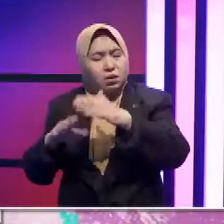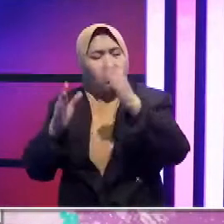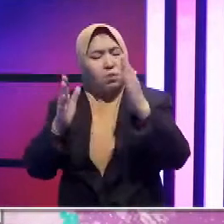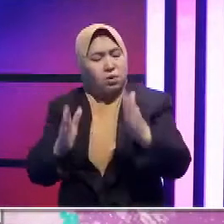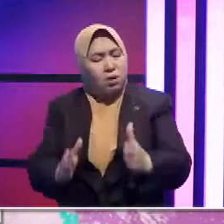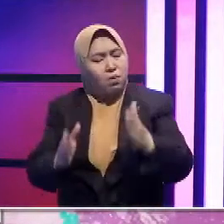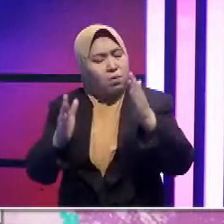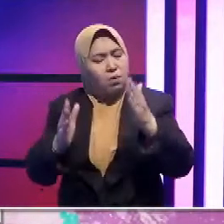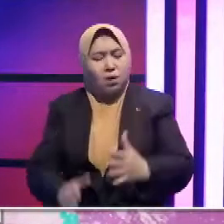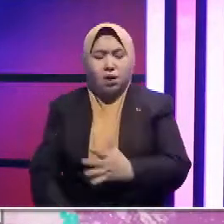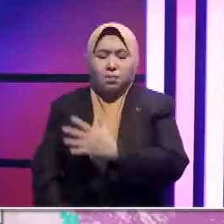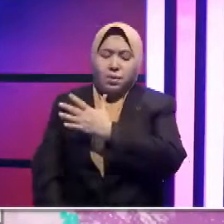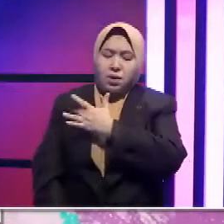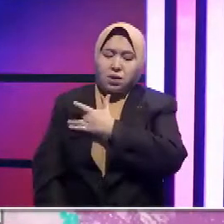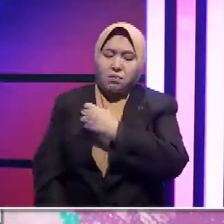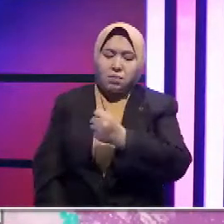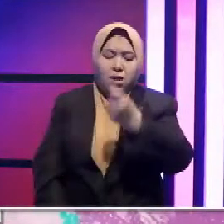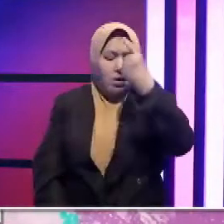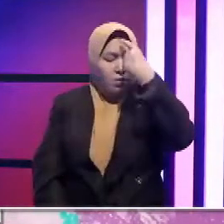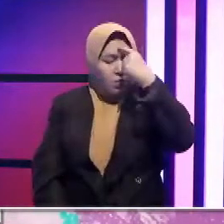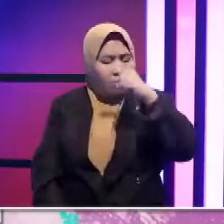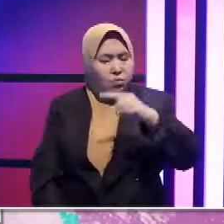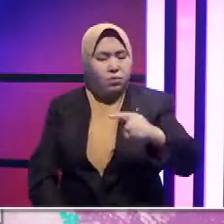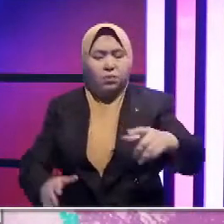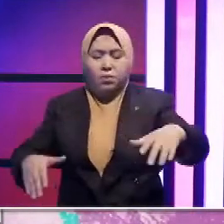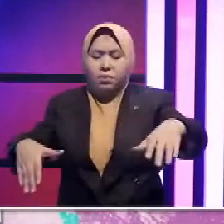اذا قضوا من